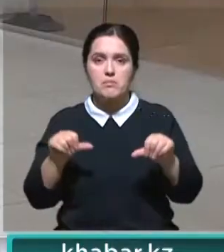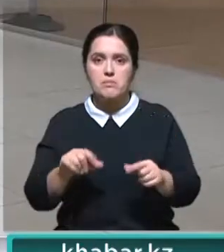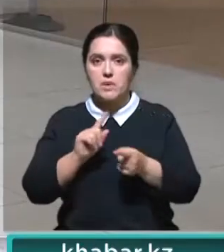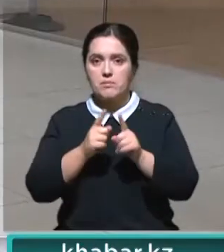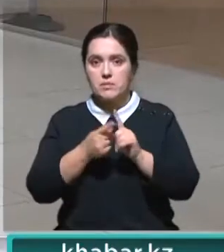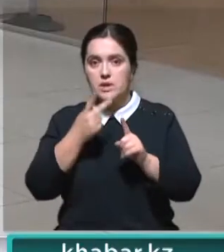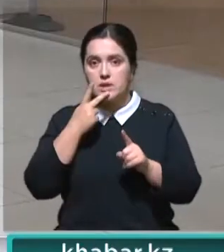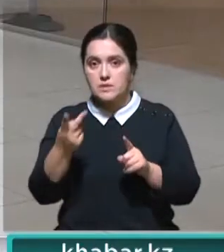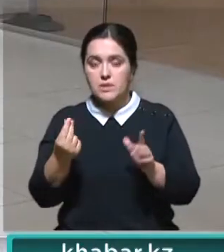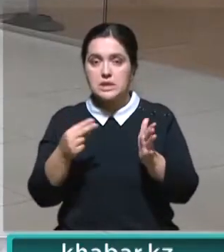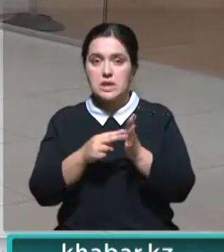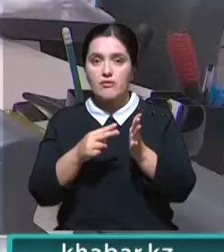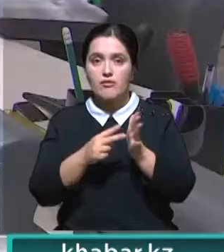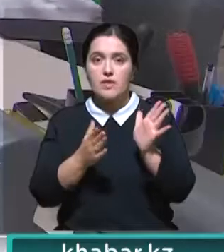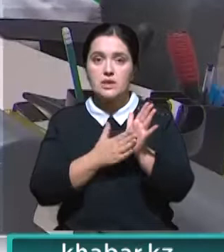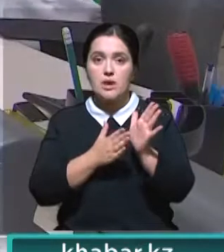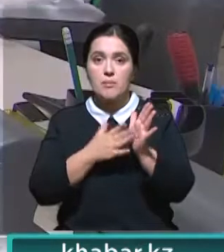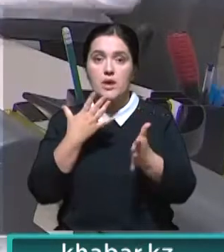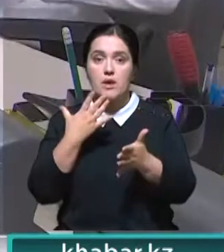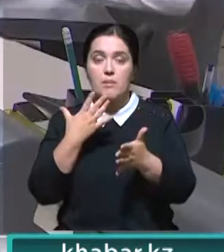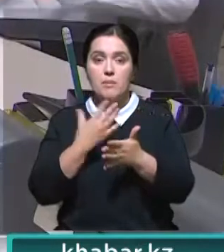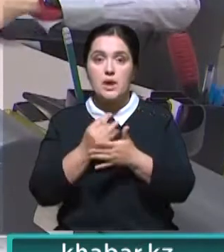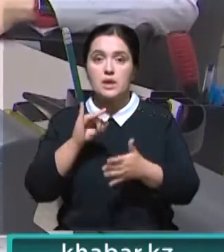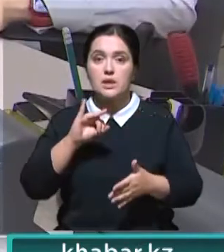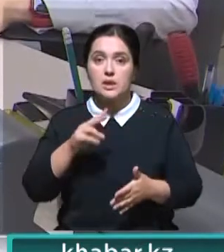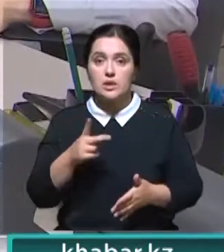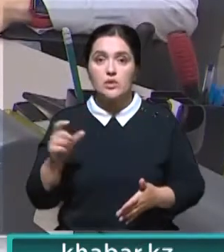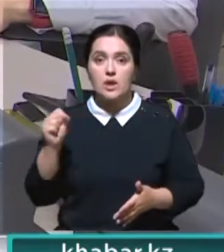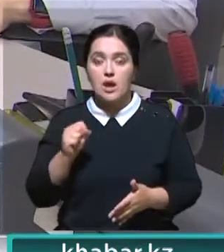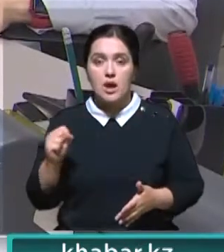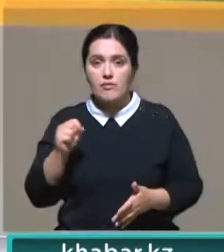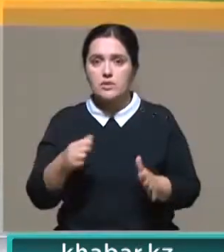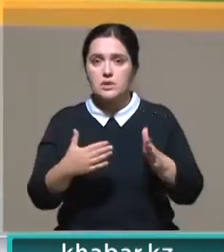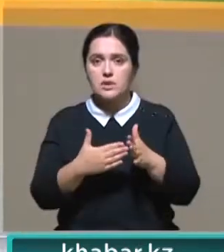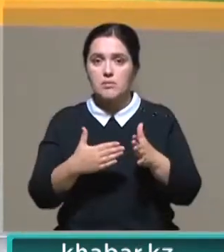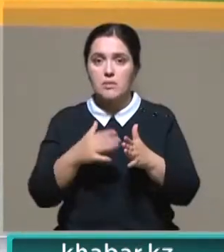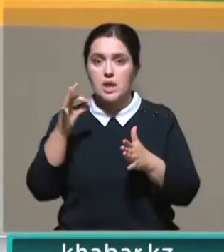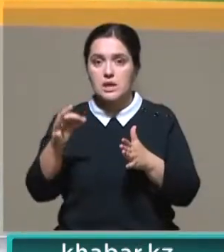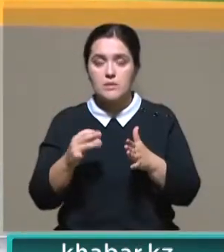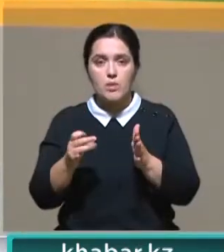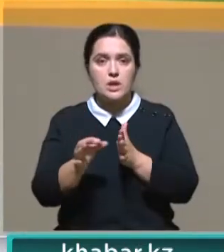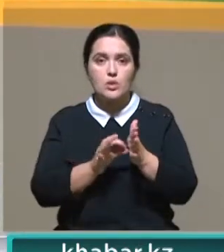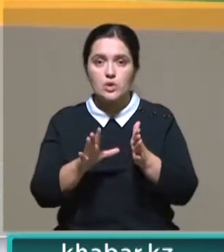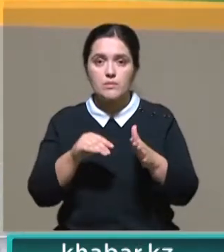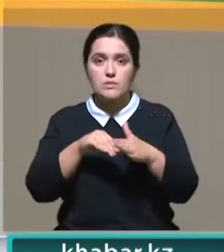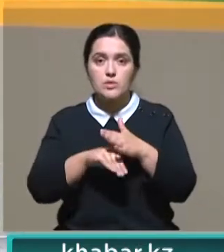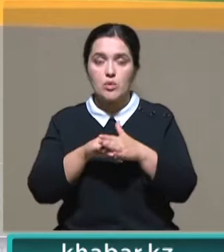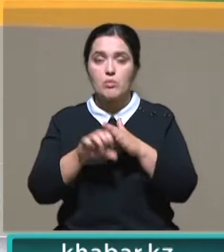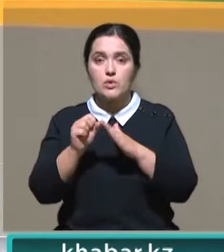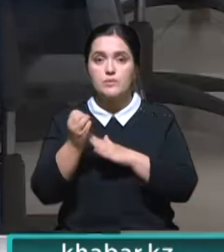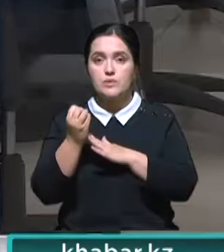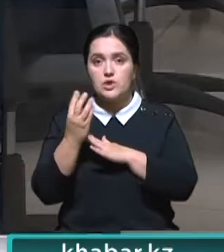вправе пересмотреть ставки вознаграждения по своим продуктом на июль и август максимальный процент пони срочным депозитам